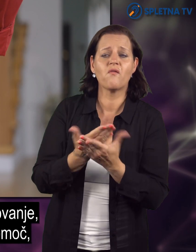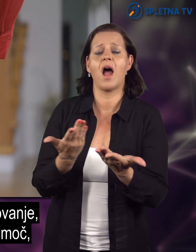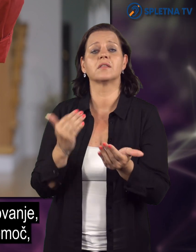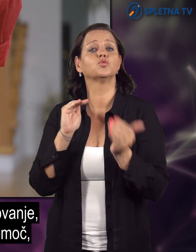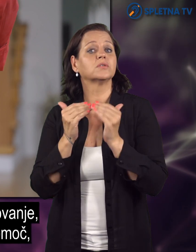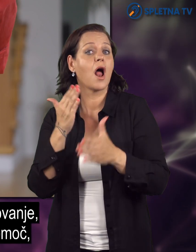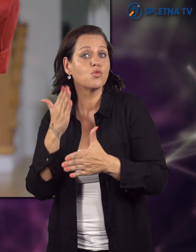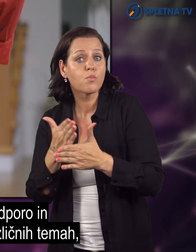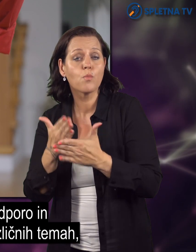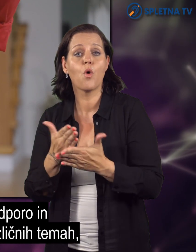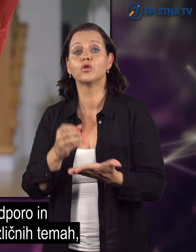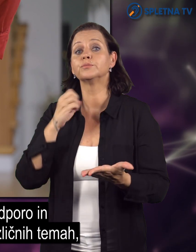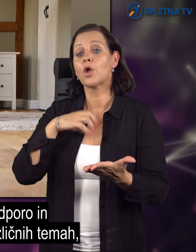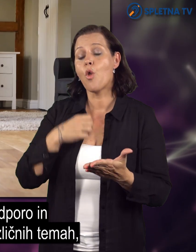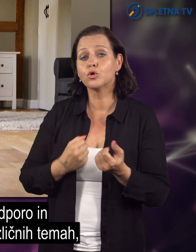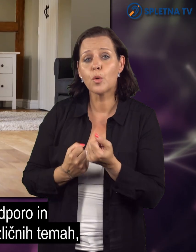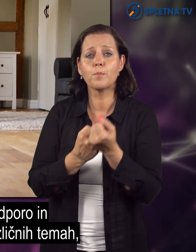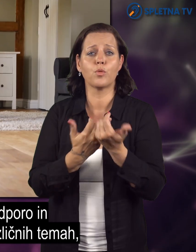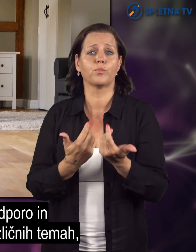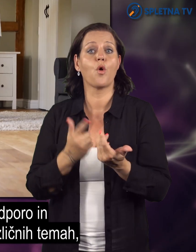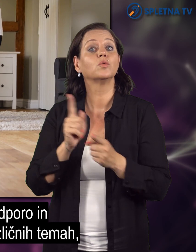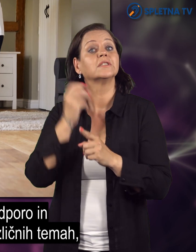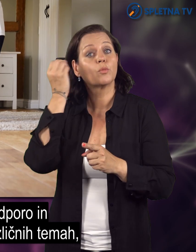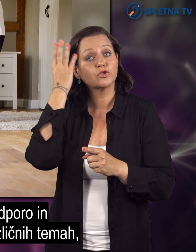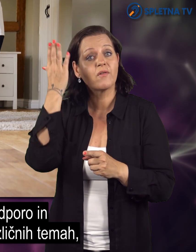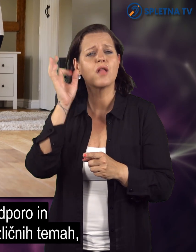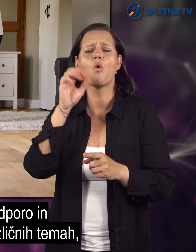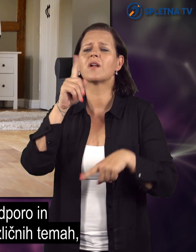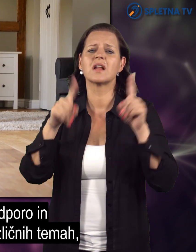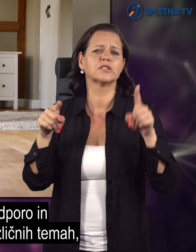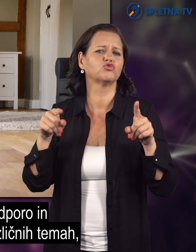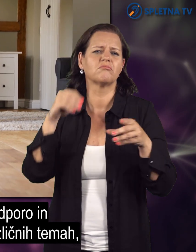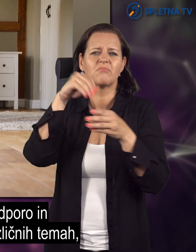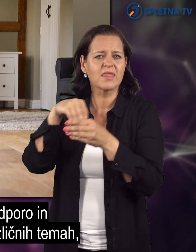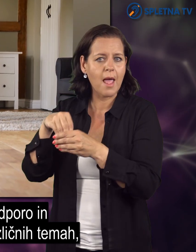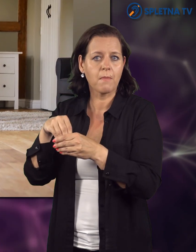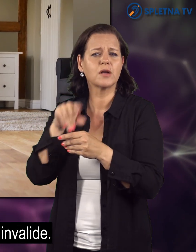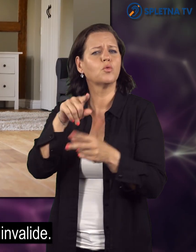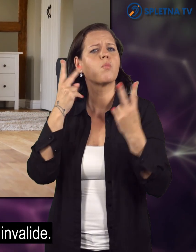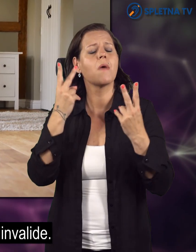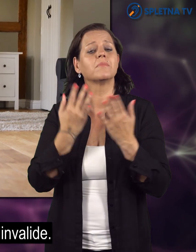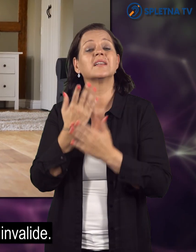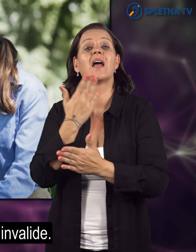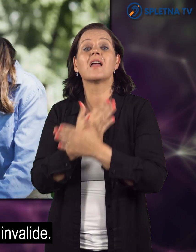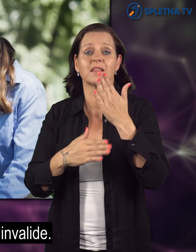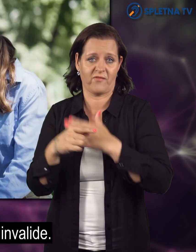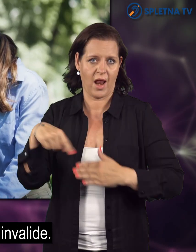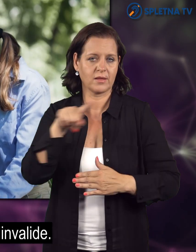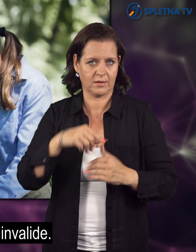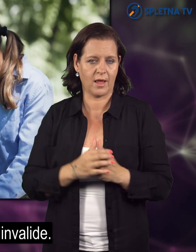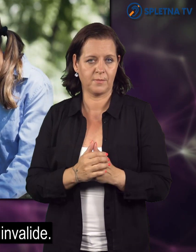socialno pomoč, psihološko podporo in izobraževanje o različnih temah, ki so pomembne za